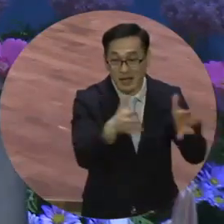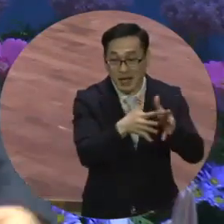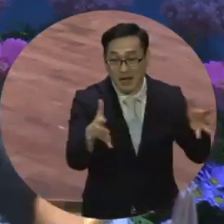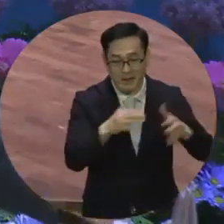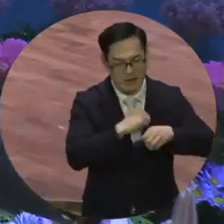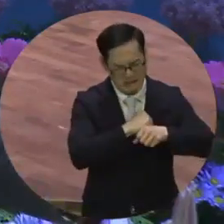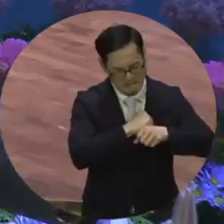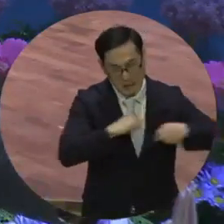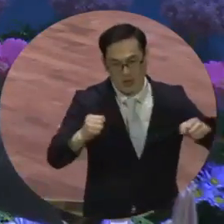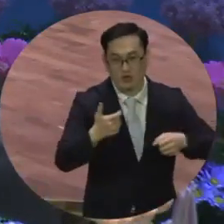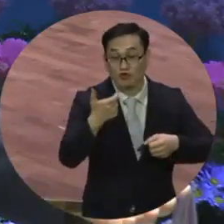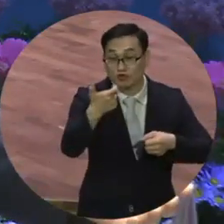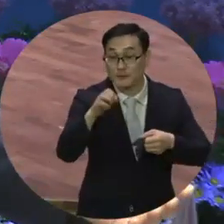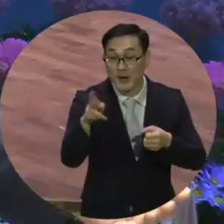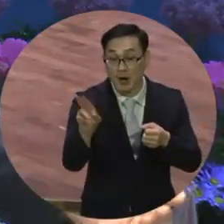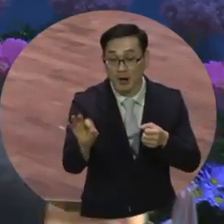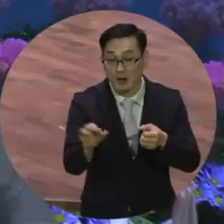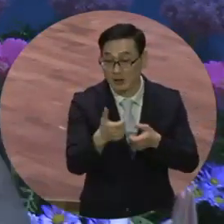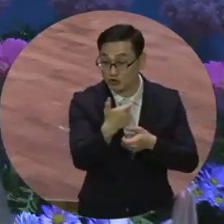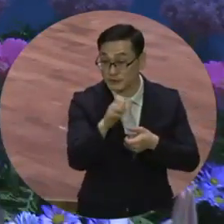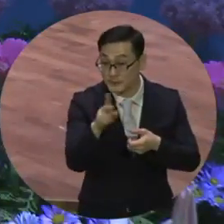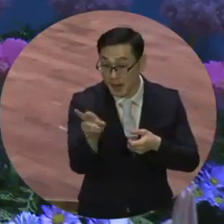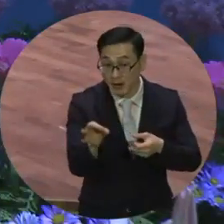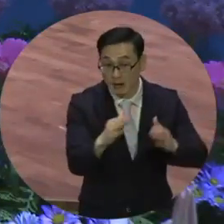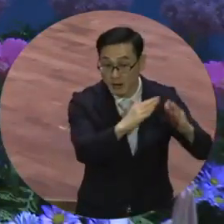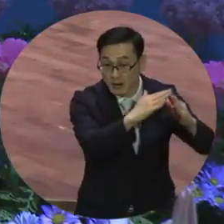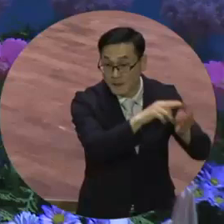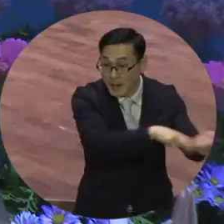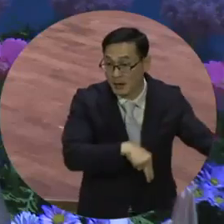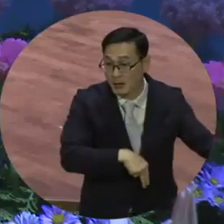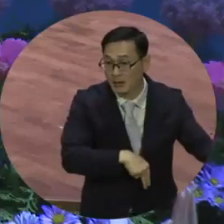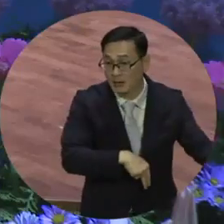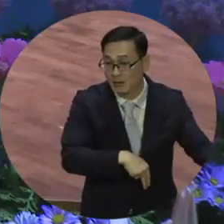다닙니다. 하나님이 망하겠습니까?